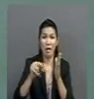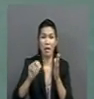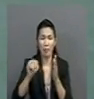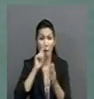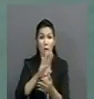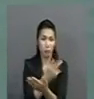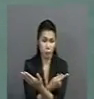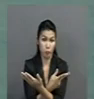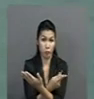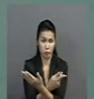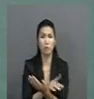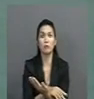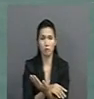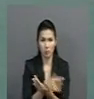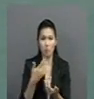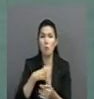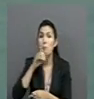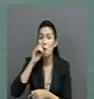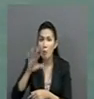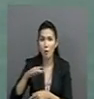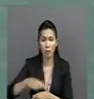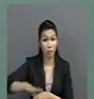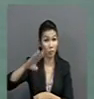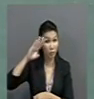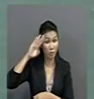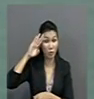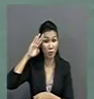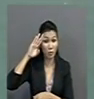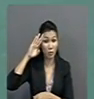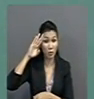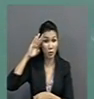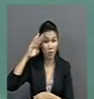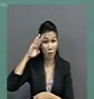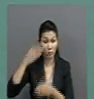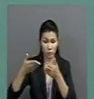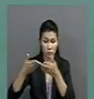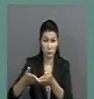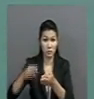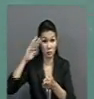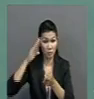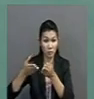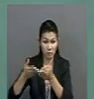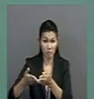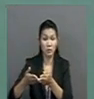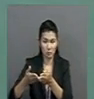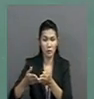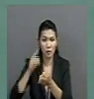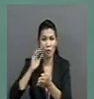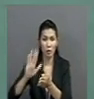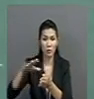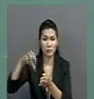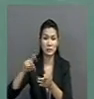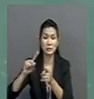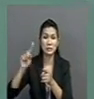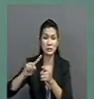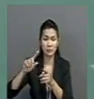เมืองจังหวัดภูเก็ตนะครับก็แจ้งไปทางผู้บัญชาการทัพเรือภาคที่3พลเรือโทสายัน